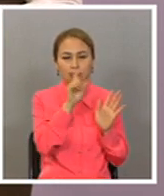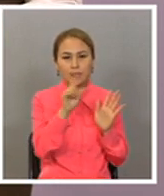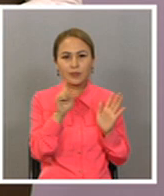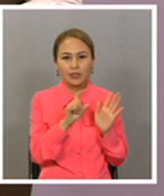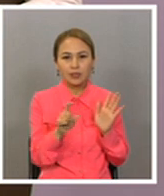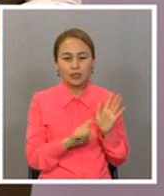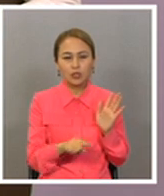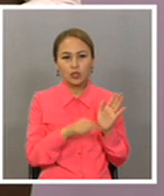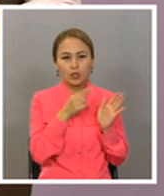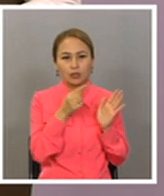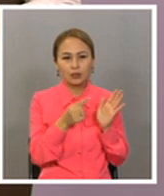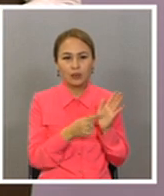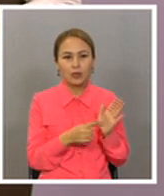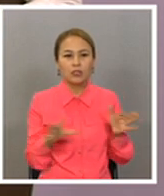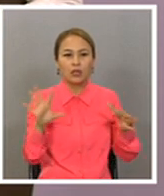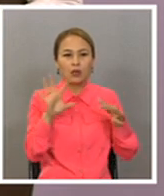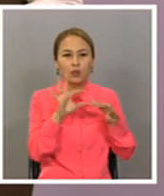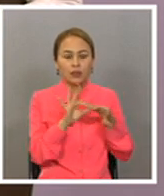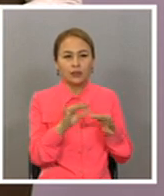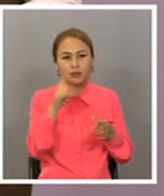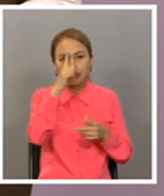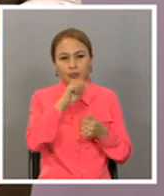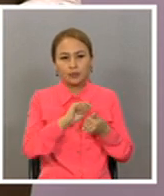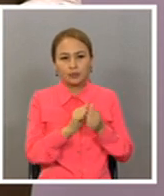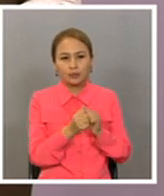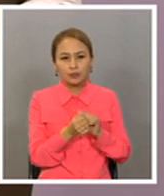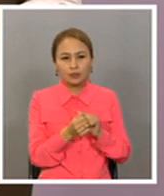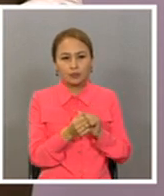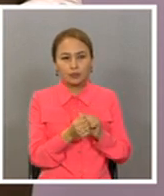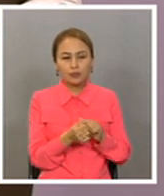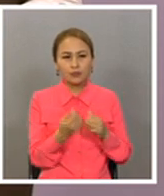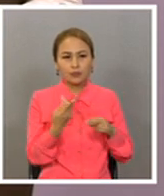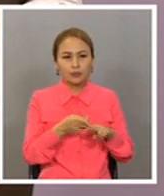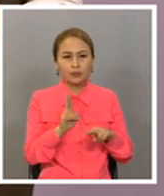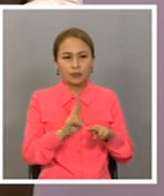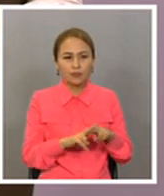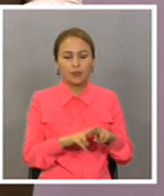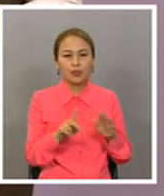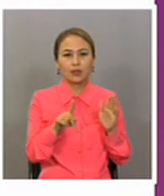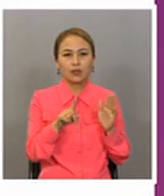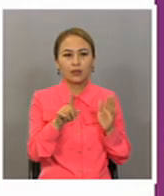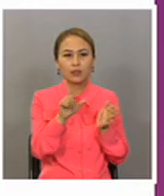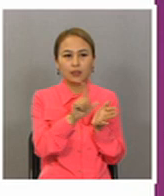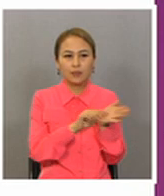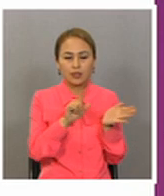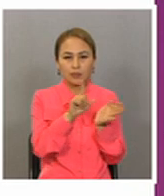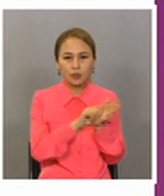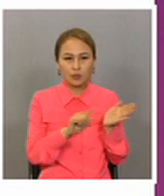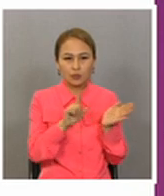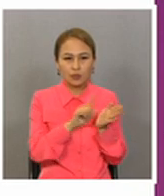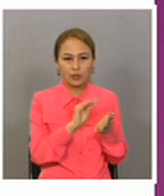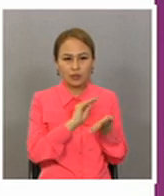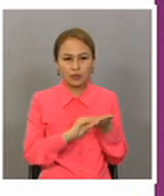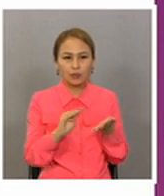мен жалғауларын есте сақтаңдар. Енді дәптерімізге көшіріп жазамыз.